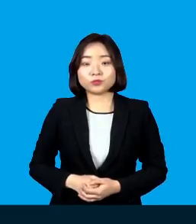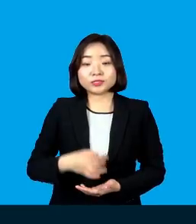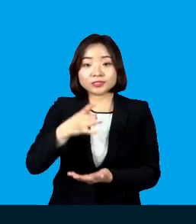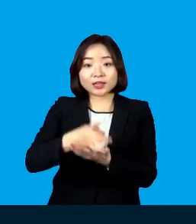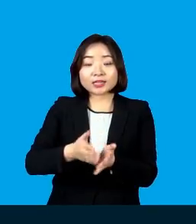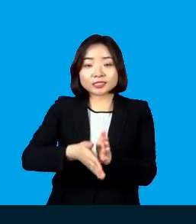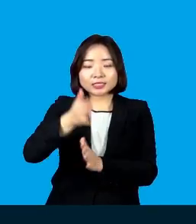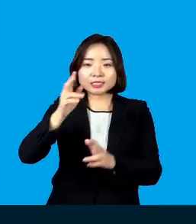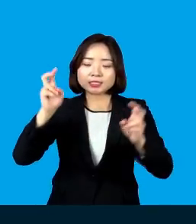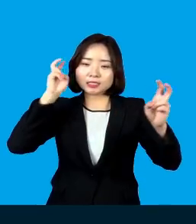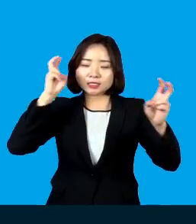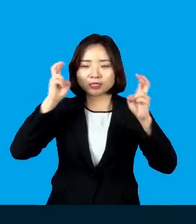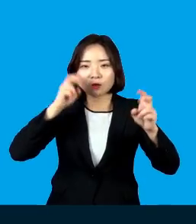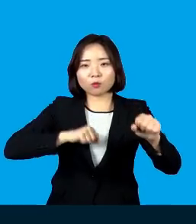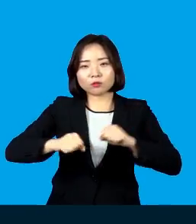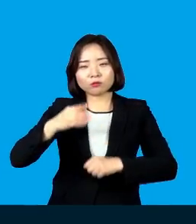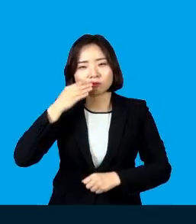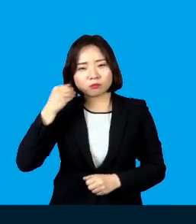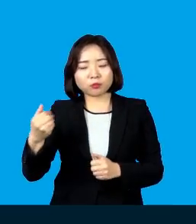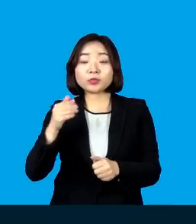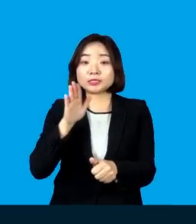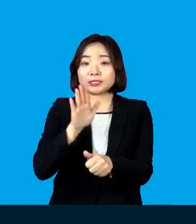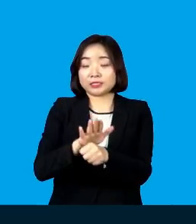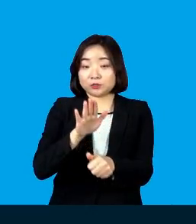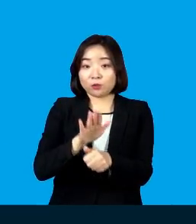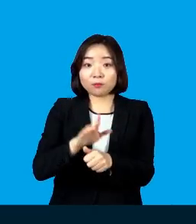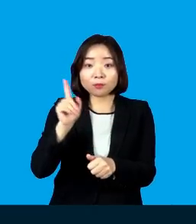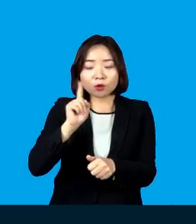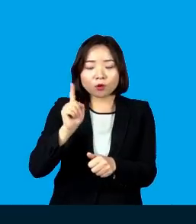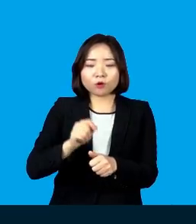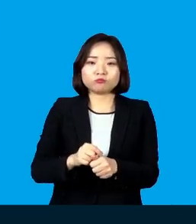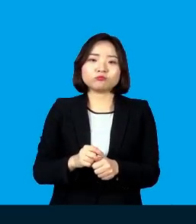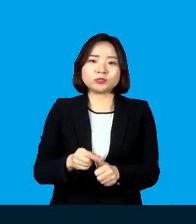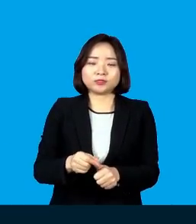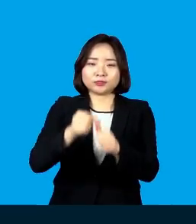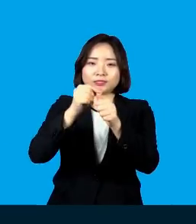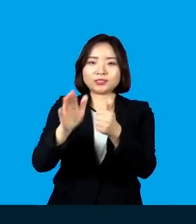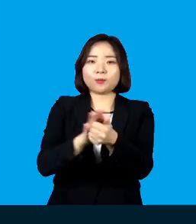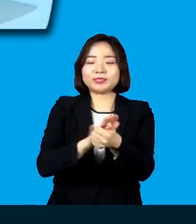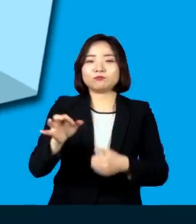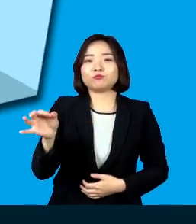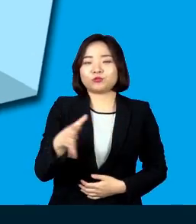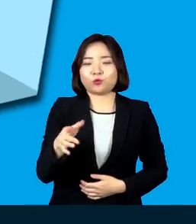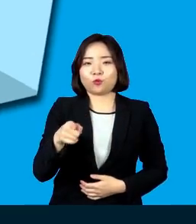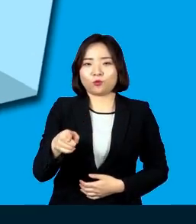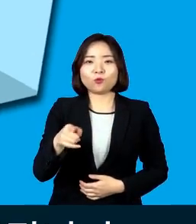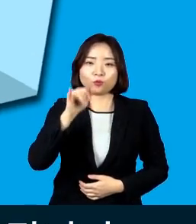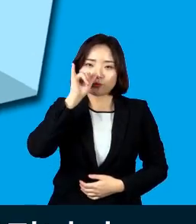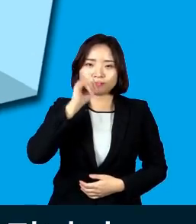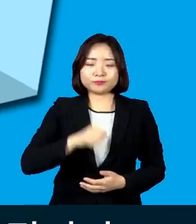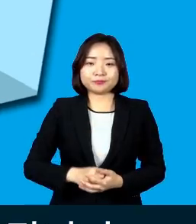천안시에서는 지역기업들의 원활한 기업활동을 위한 지원의 일환으로 무료 채용지원서비스를 시행하고 있습니다.